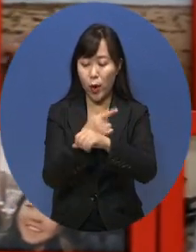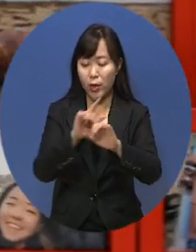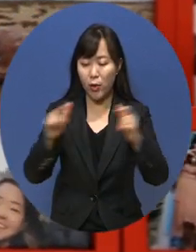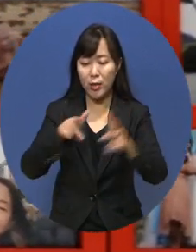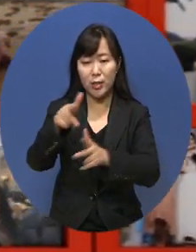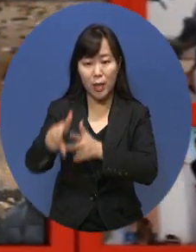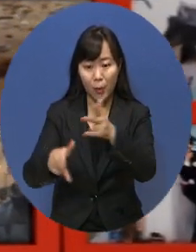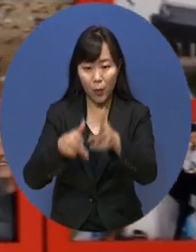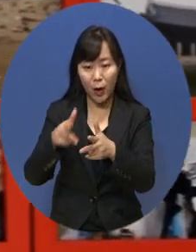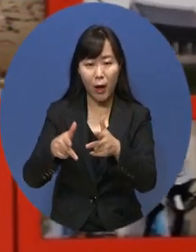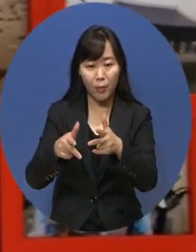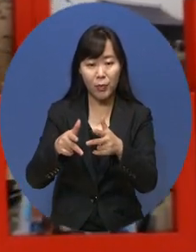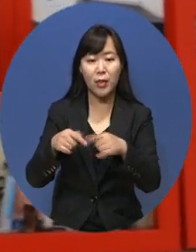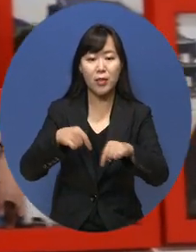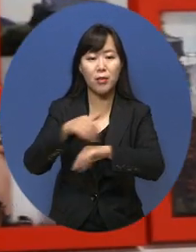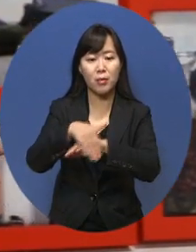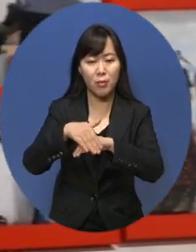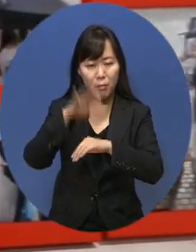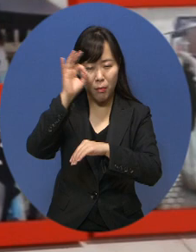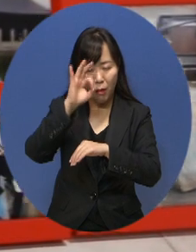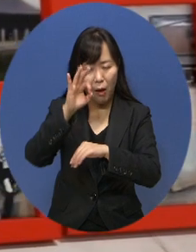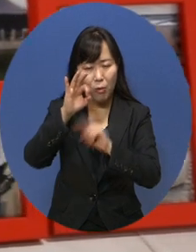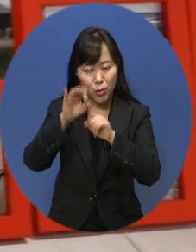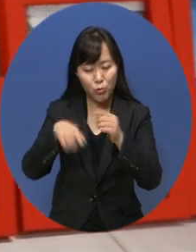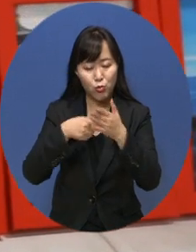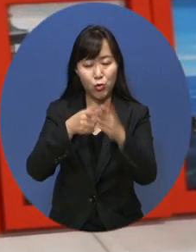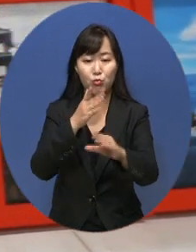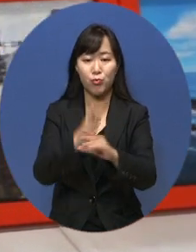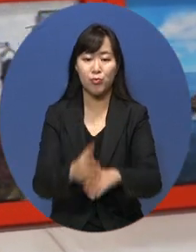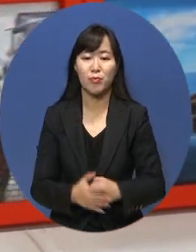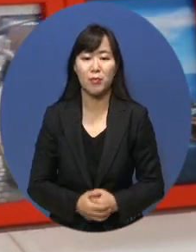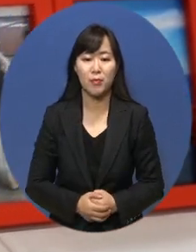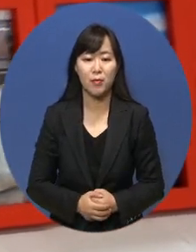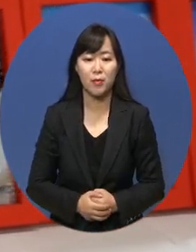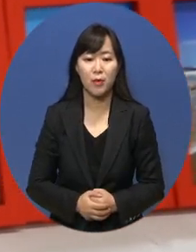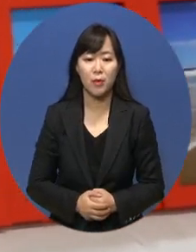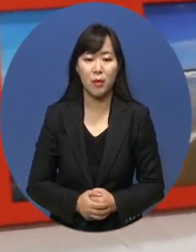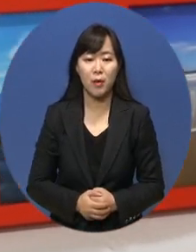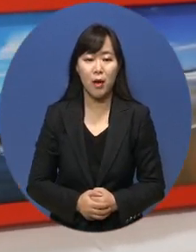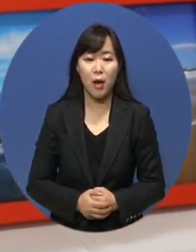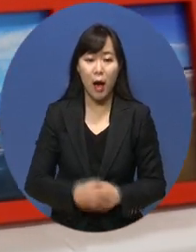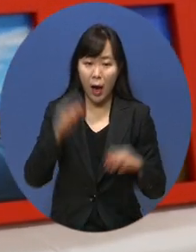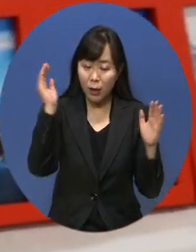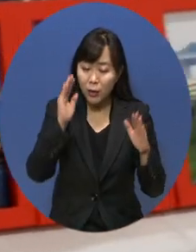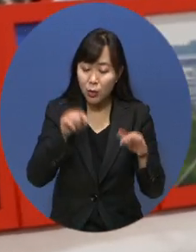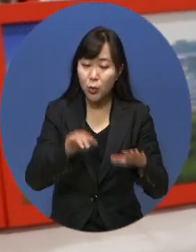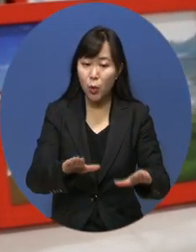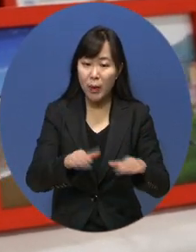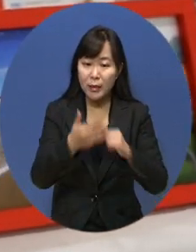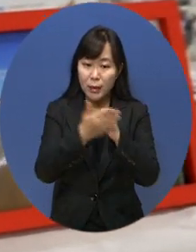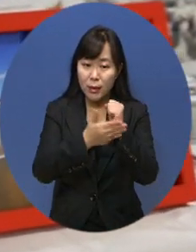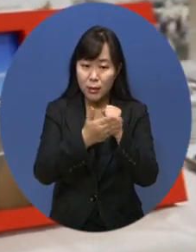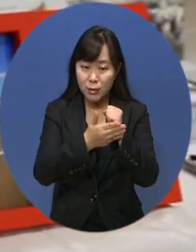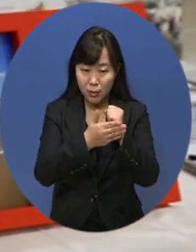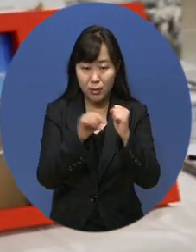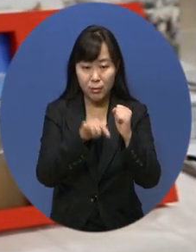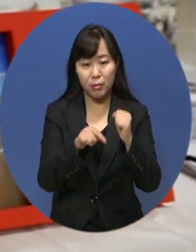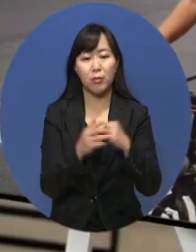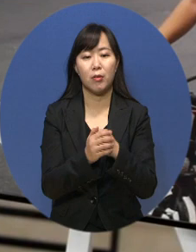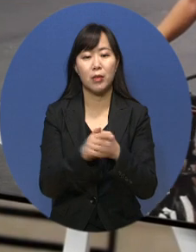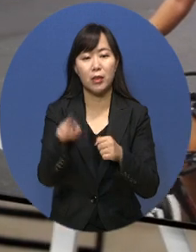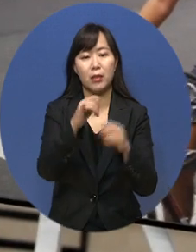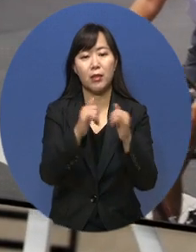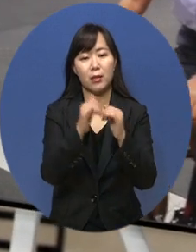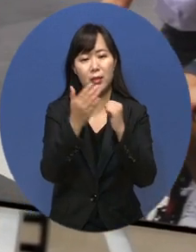다양한 사업과 정책을 발굴, 추진하고 있습니다. 고려인 청소년들은 이번 사진전에서